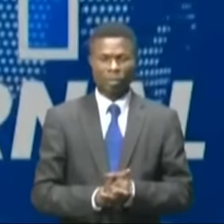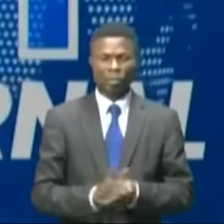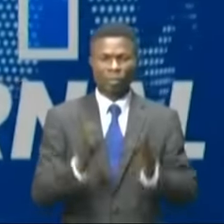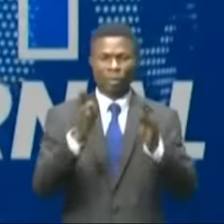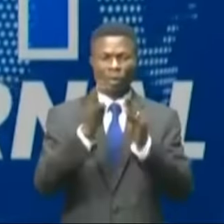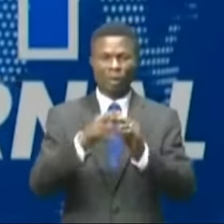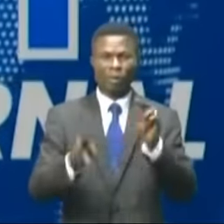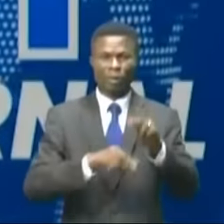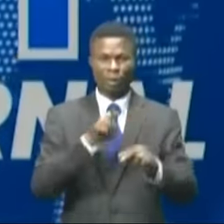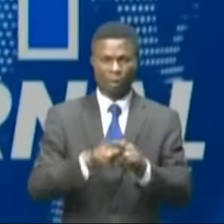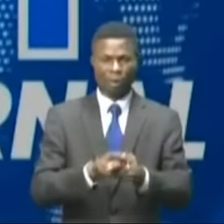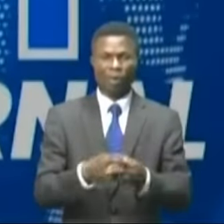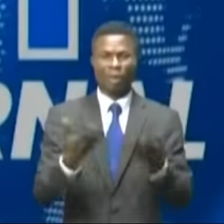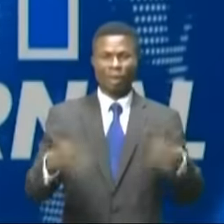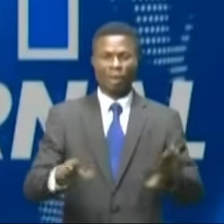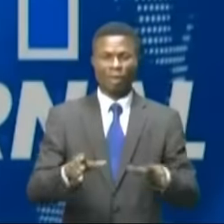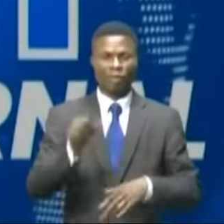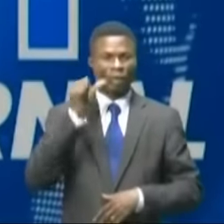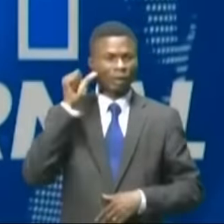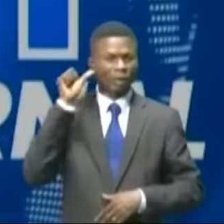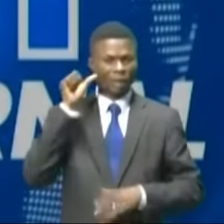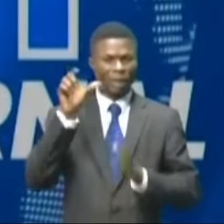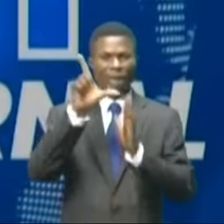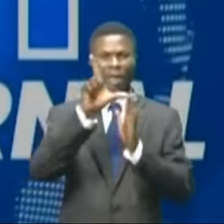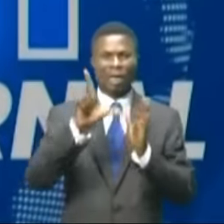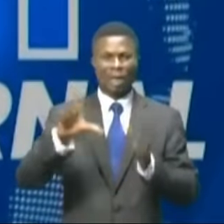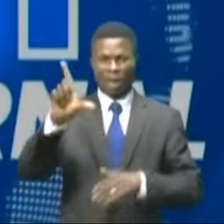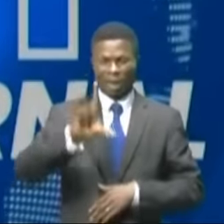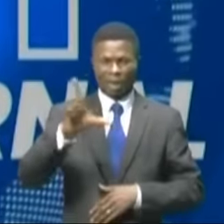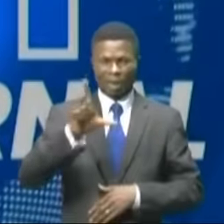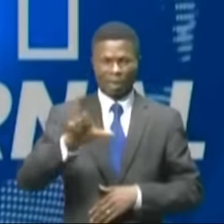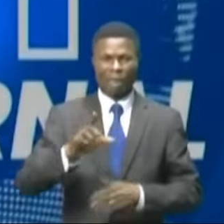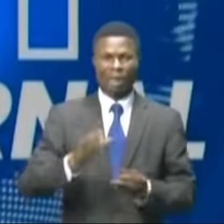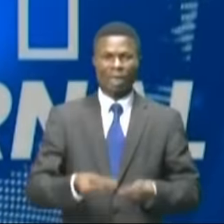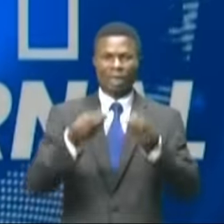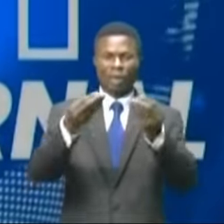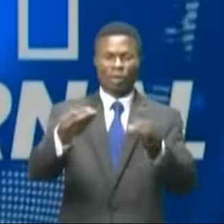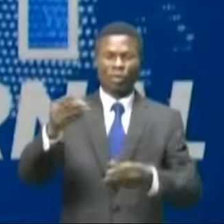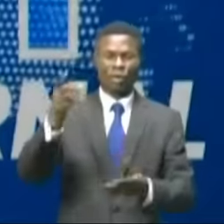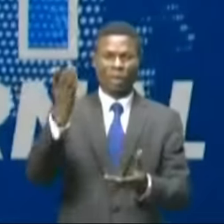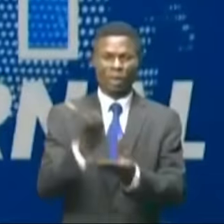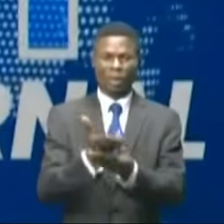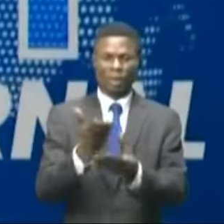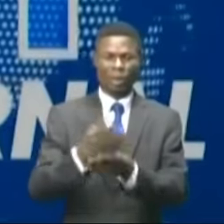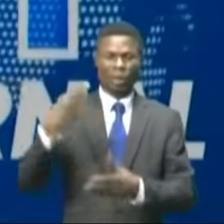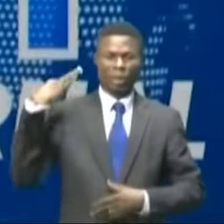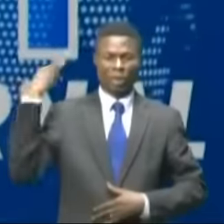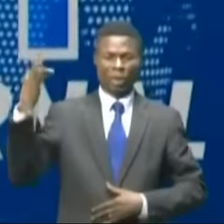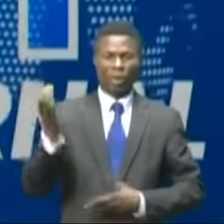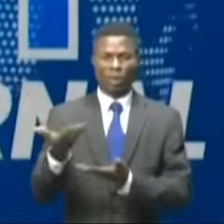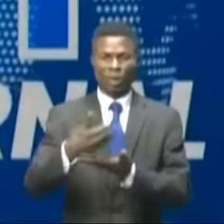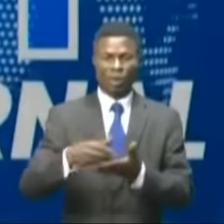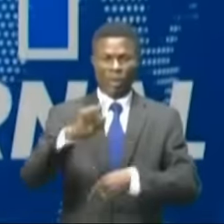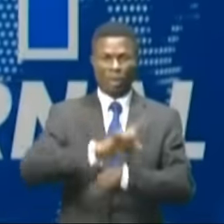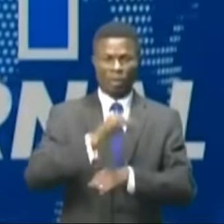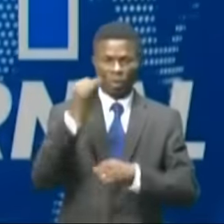L'Assemblée nationale a clos hier lundi le dépôt des candidatures à différents postes du bureau définitif. Retour sur la dernière